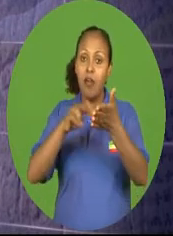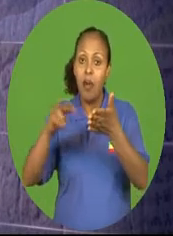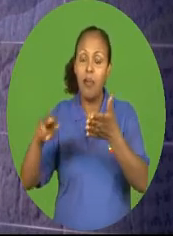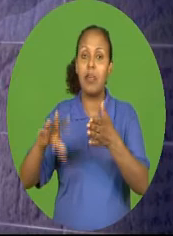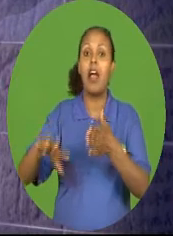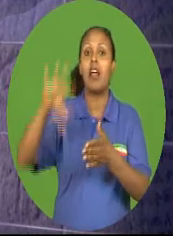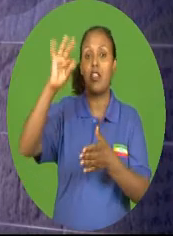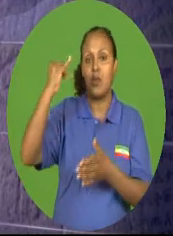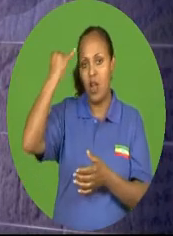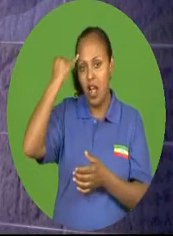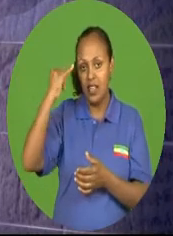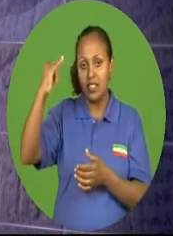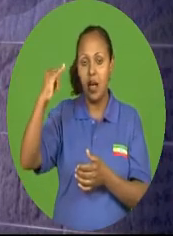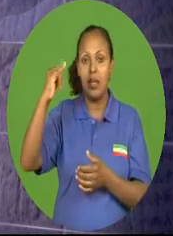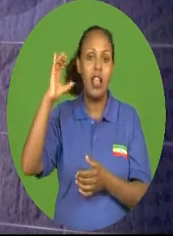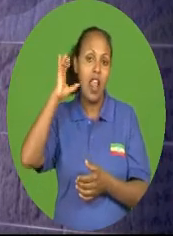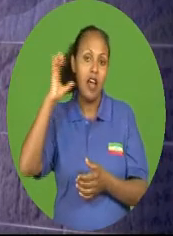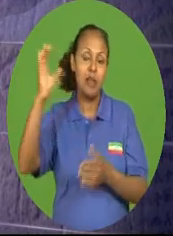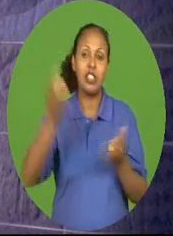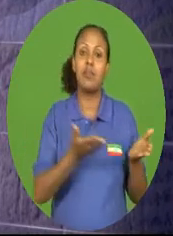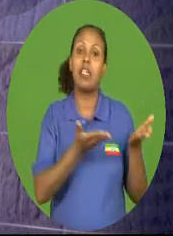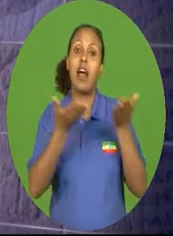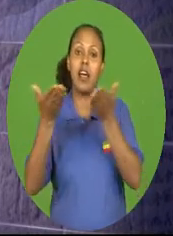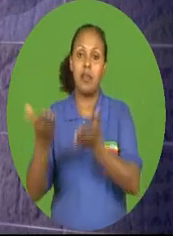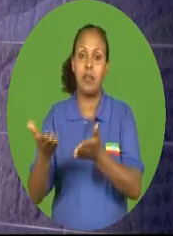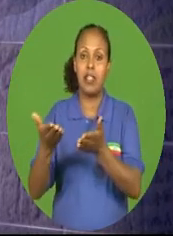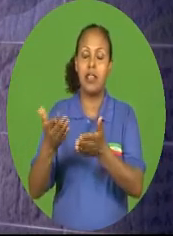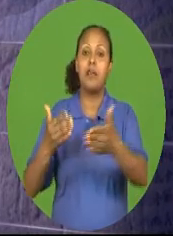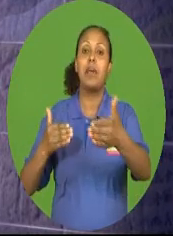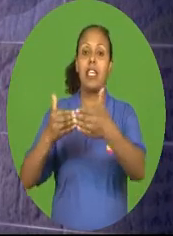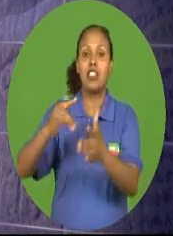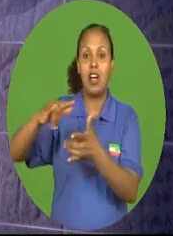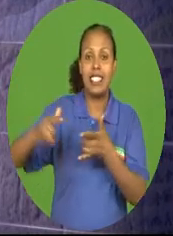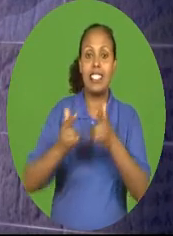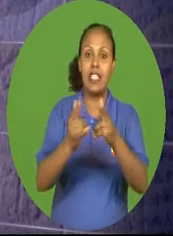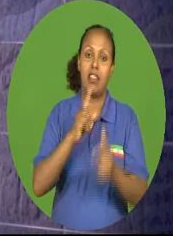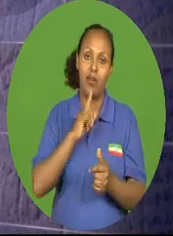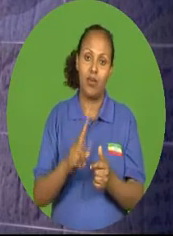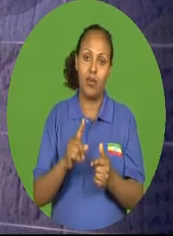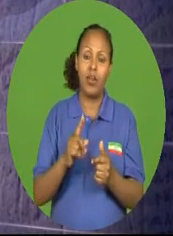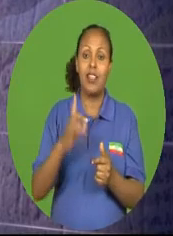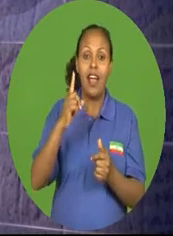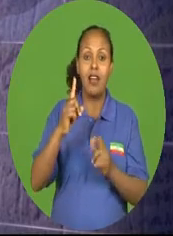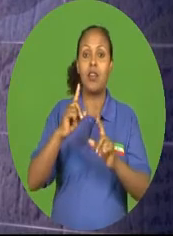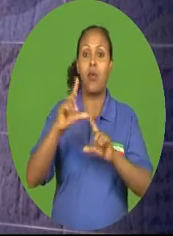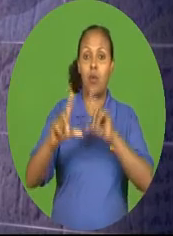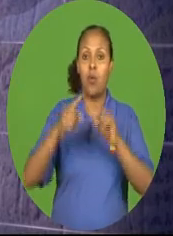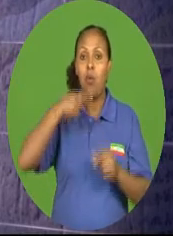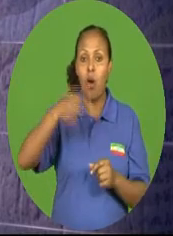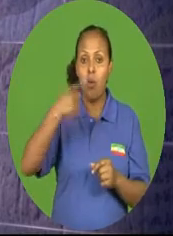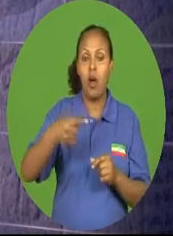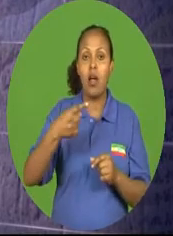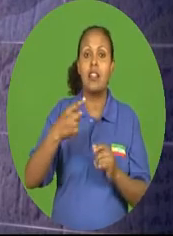ከማንበብ ያገኘነውን ሐሳብ ለአድማጩ የምናቀርብበት መድረሻ ስልት ነው። የአንድን